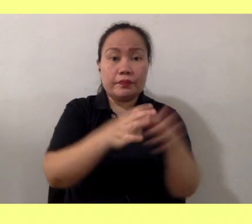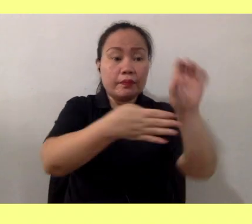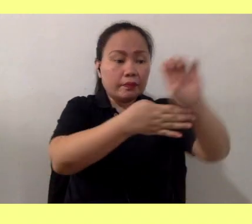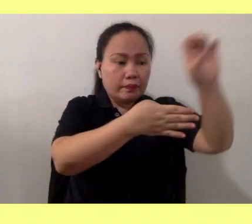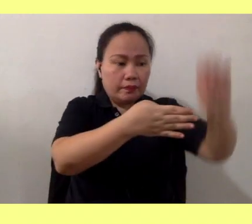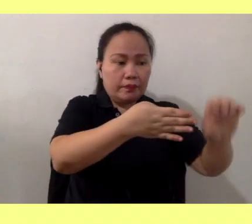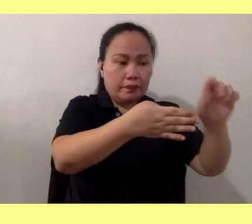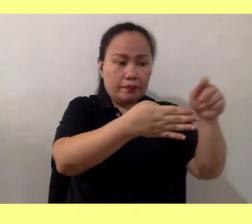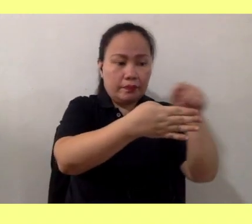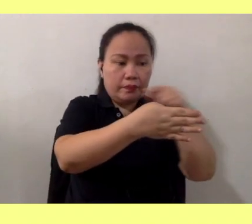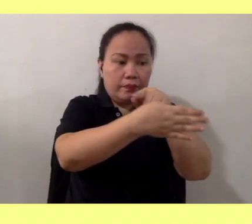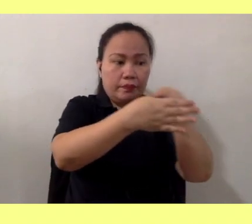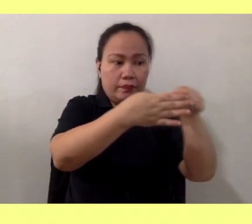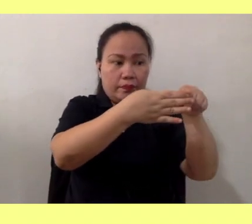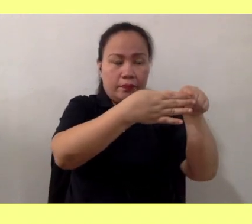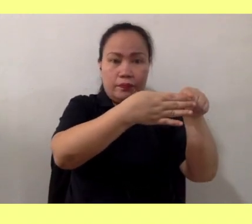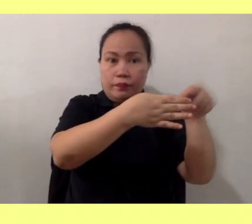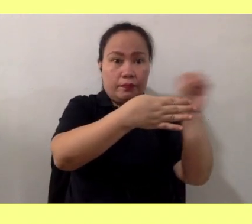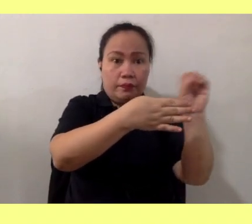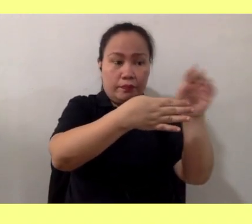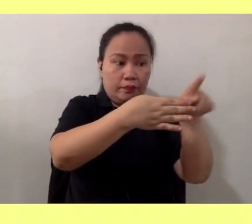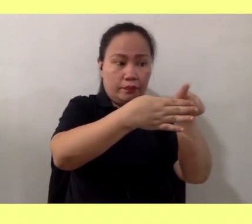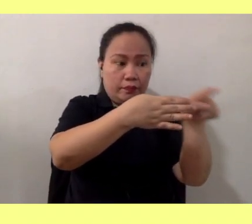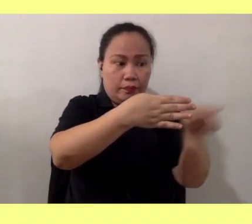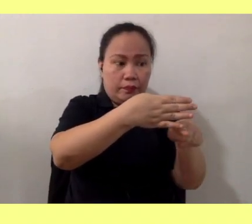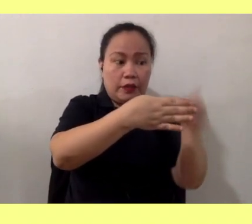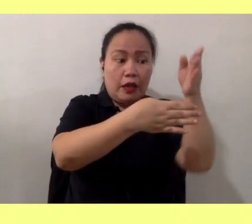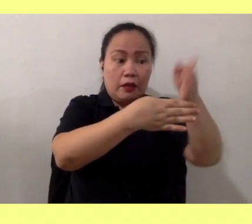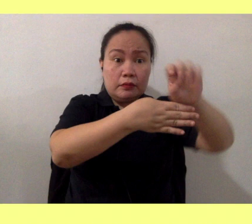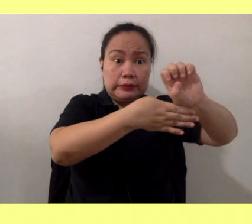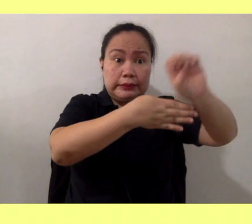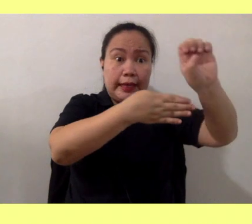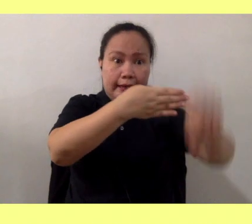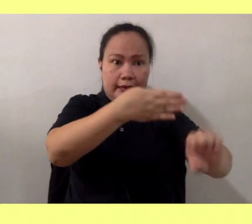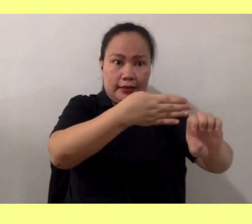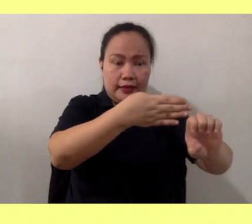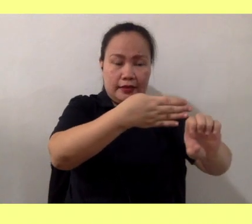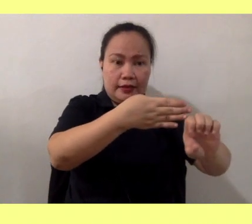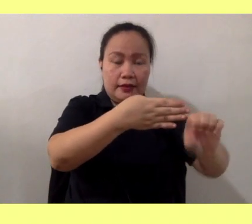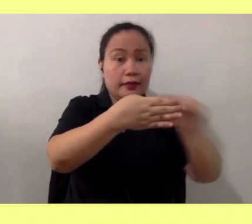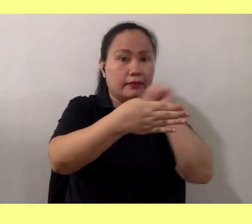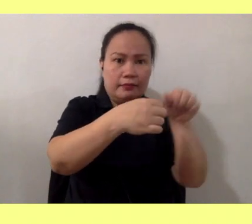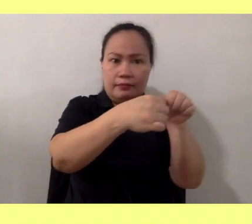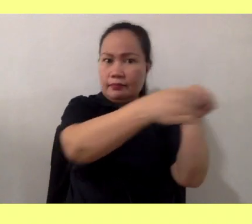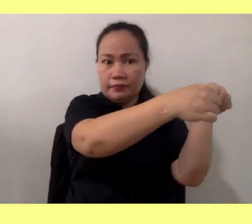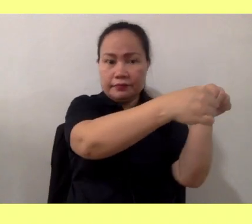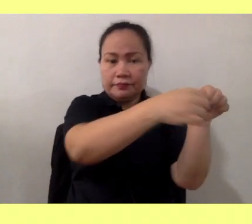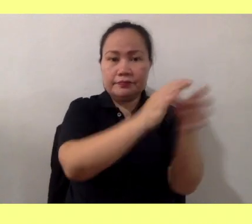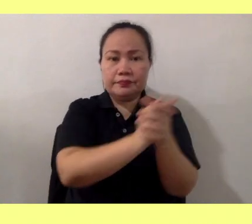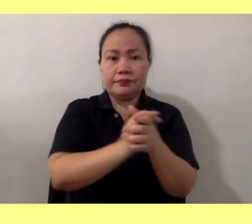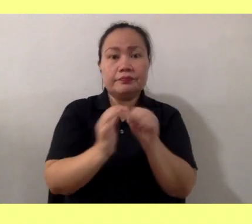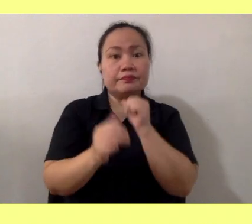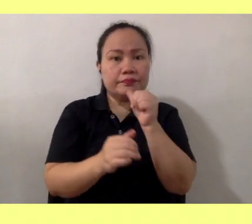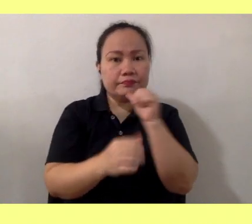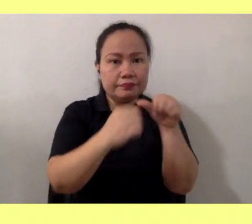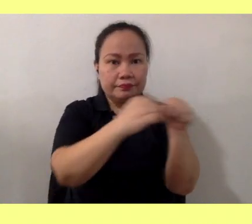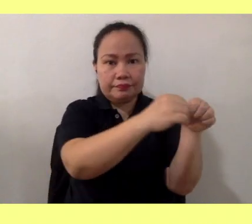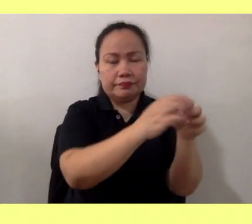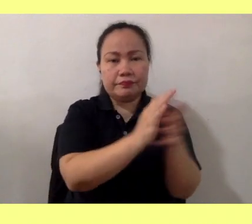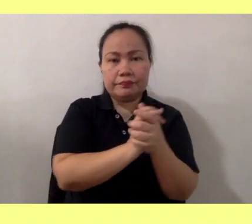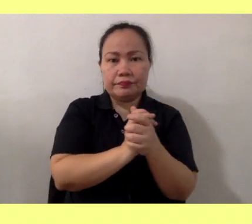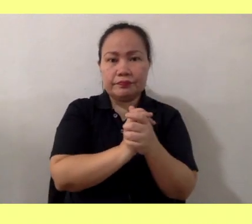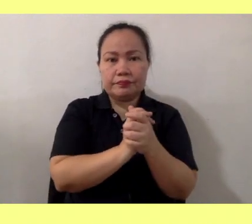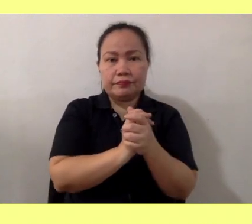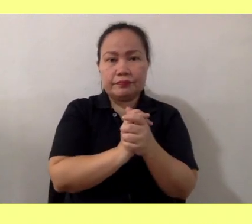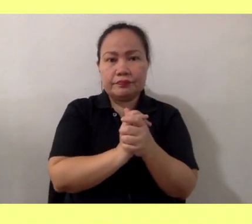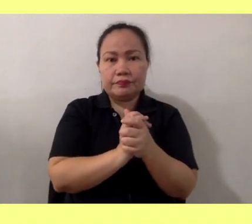side mo, endpoint po yan kasi walang arrow. So, ibig sabihin, nag-end siya. Okay? So,